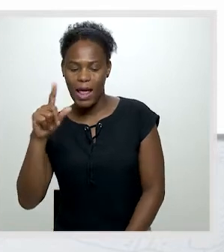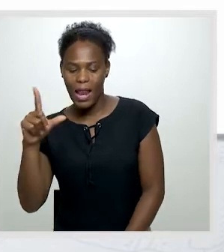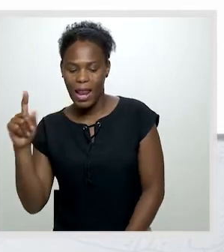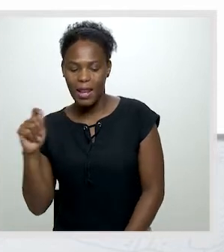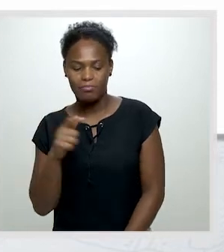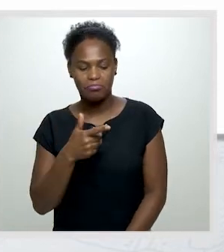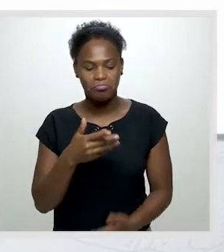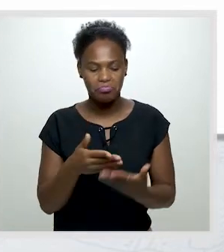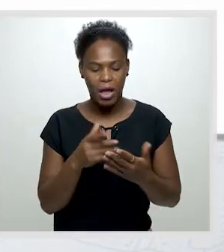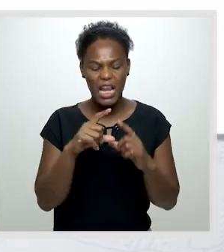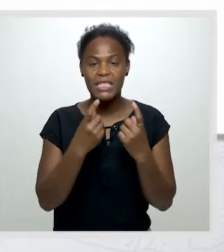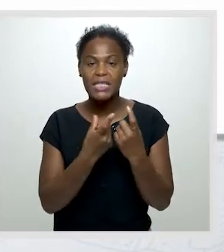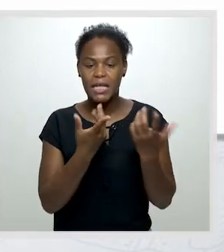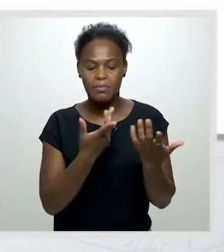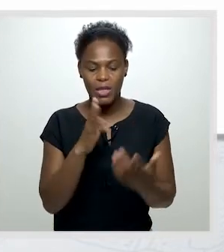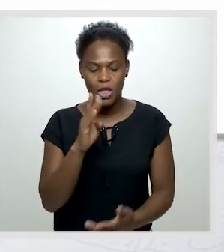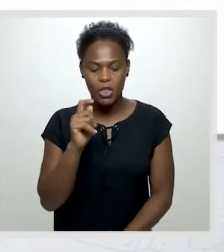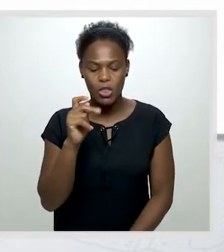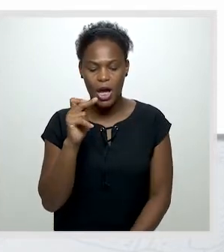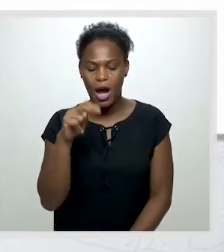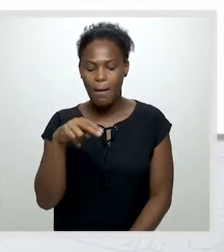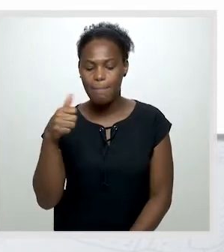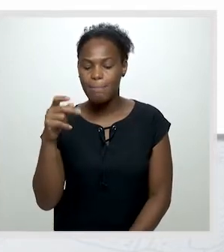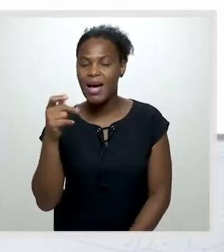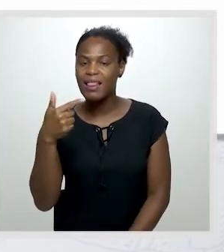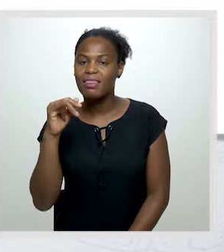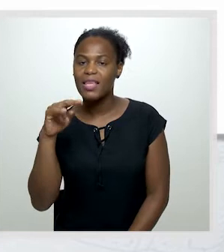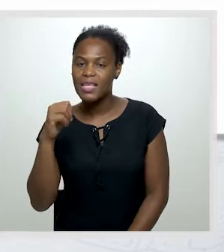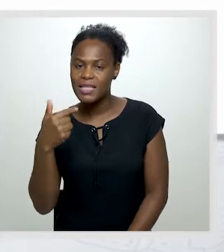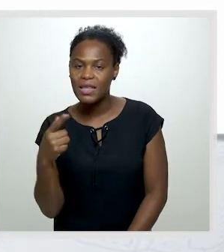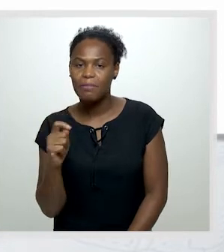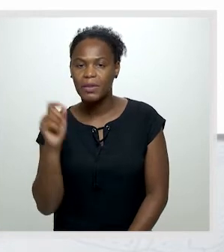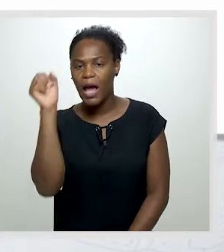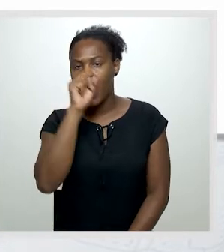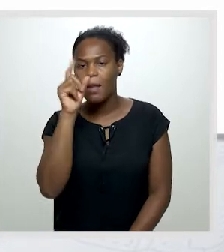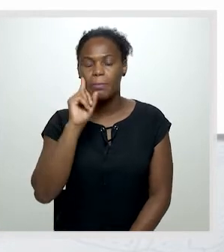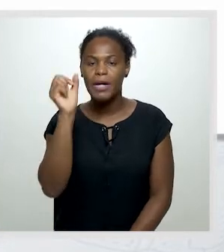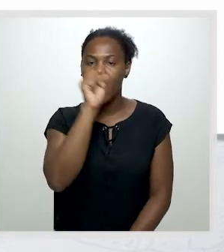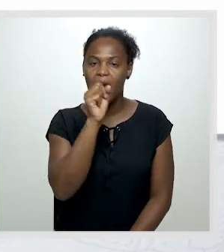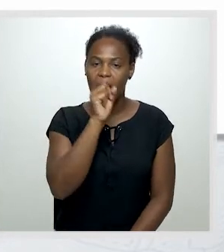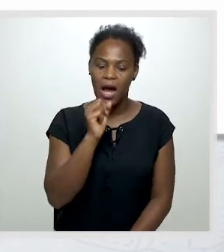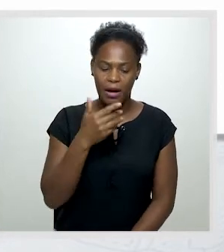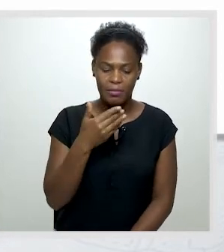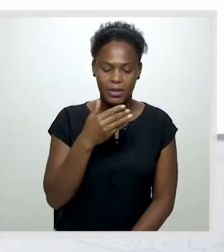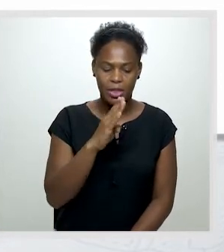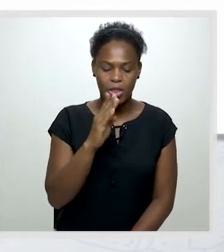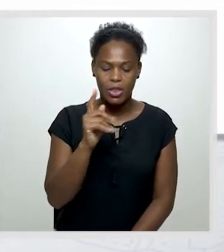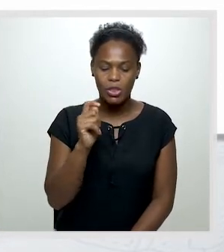Lycéen, lycéenne. Jean-Baptiste Monnier. Chanteur, chanteuse.